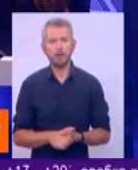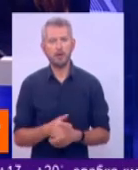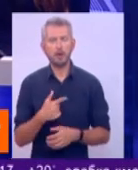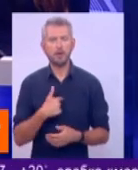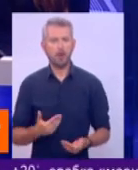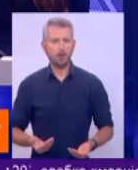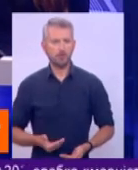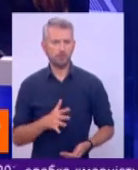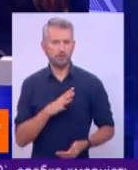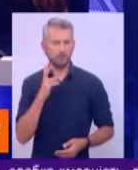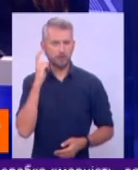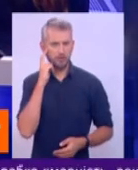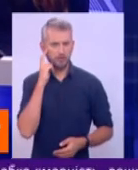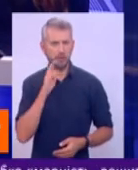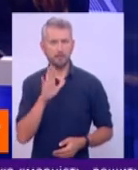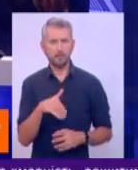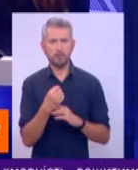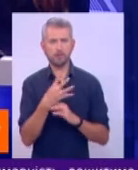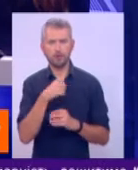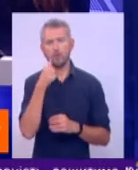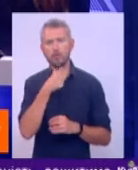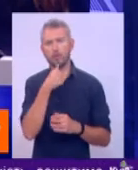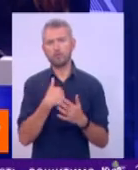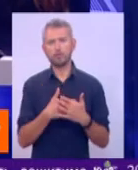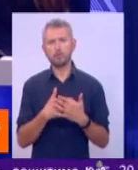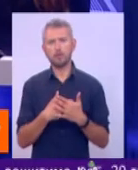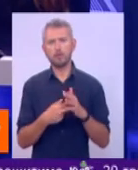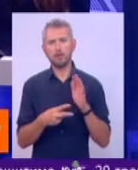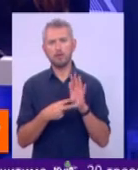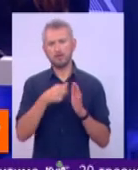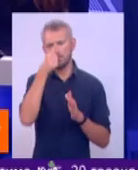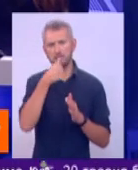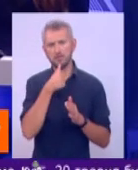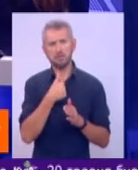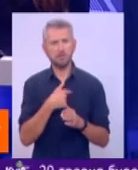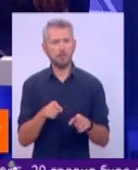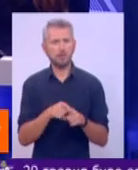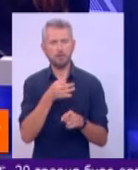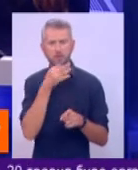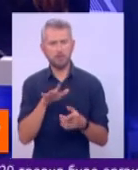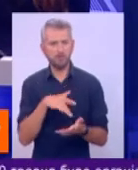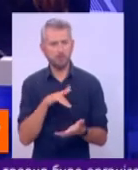Києві 2014 року, десь 7 місяців, мені так сподобалося місто і люди. Але вся